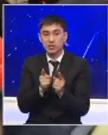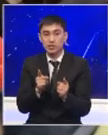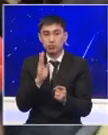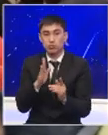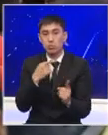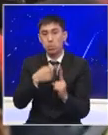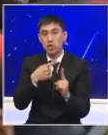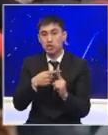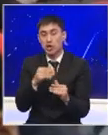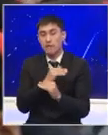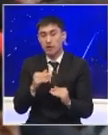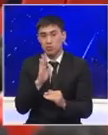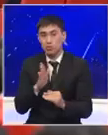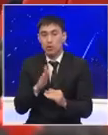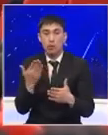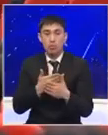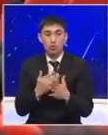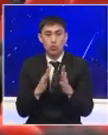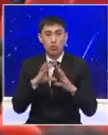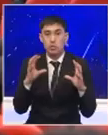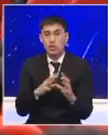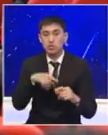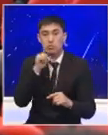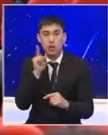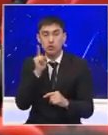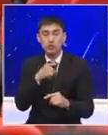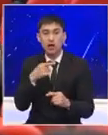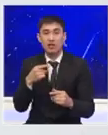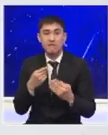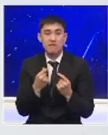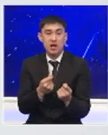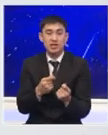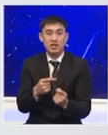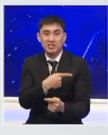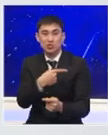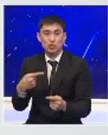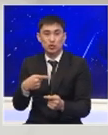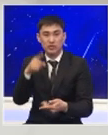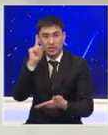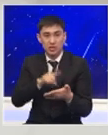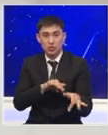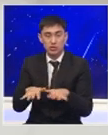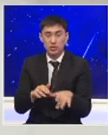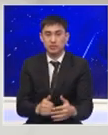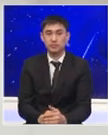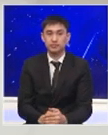окажут положительный эффект а также помогут уберечь молодежь от влияния деструктивных религиозных идей